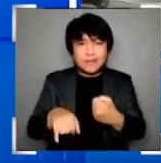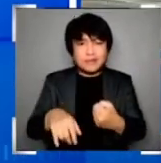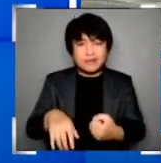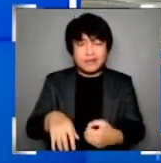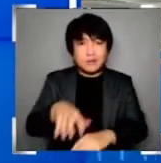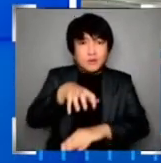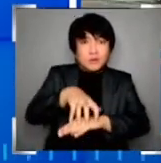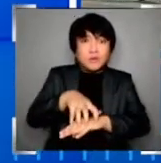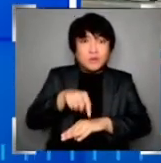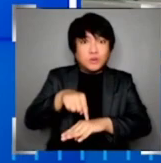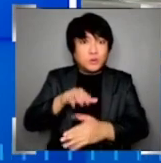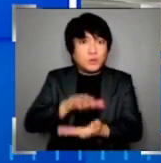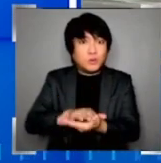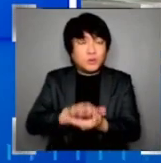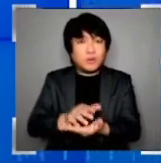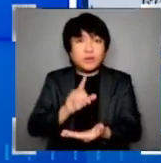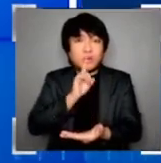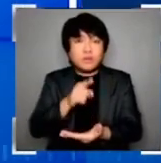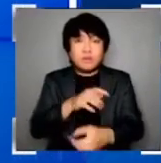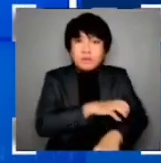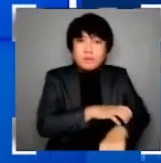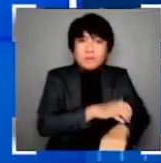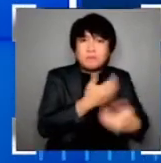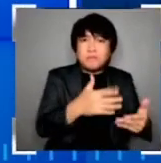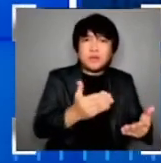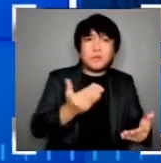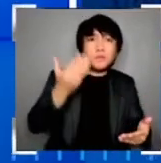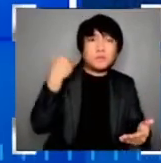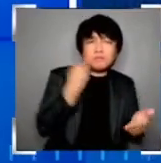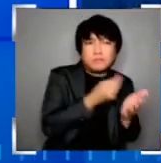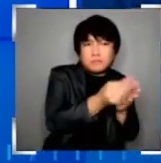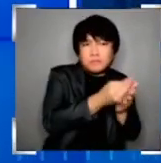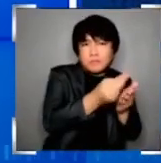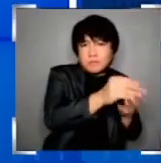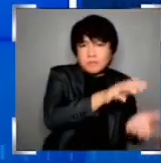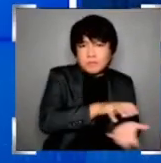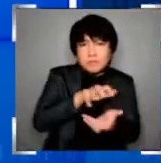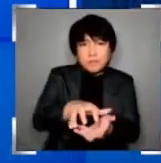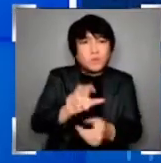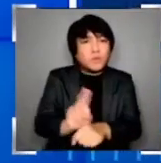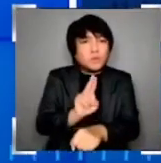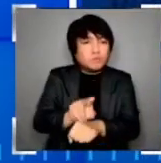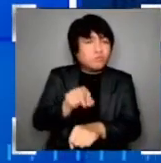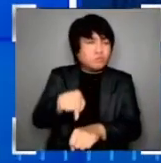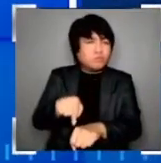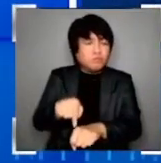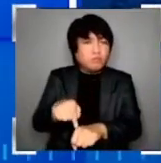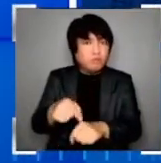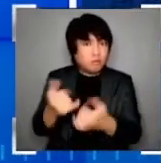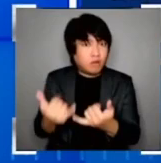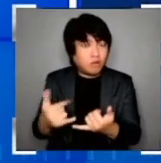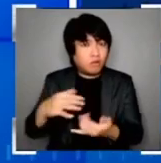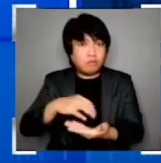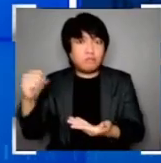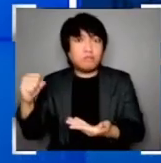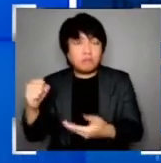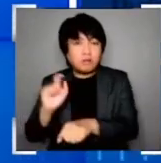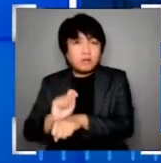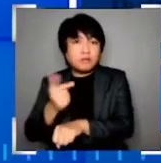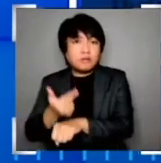mga binili ng lungsod ng Makati. Sa inilabas sa Department Order 23 Series of 2023 ng